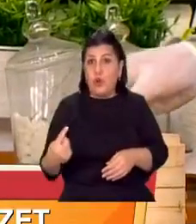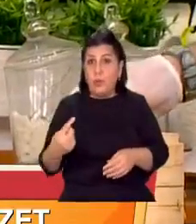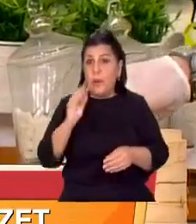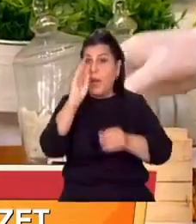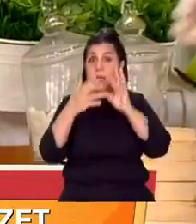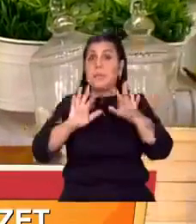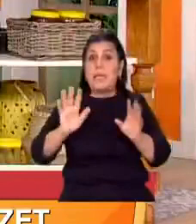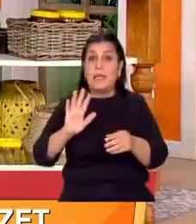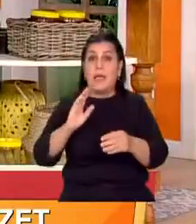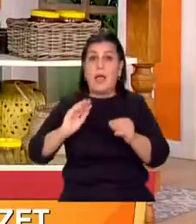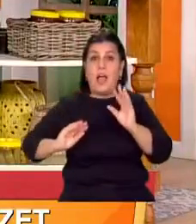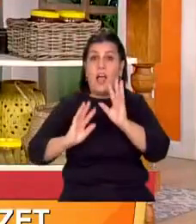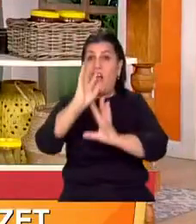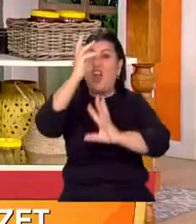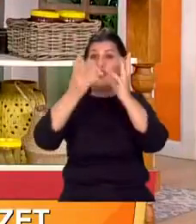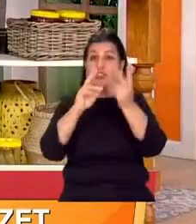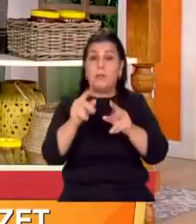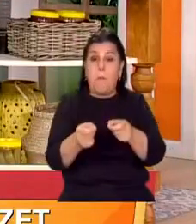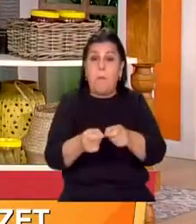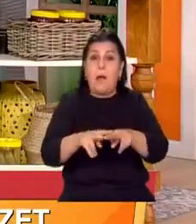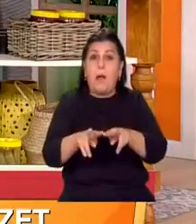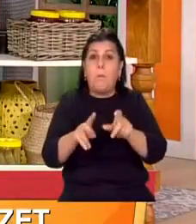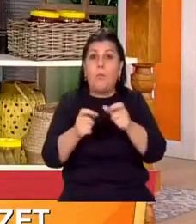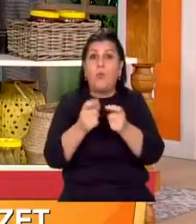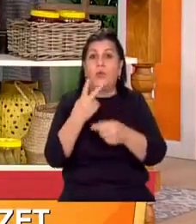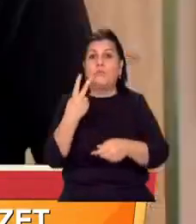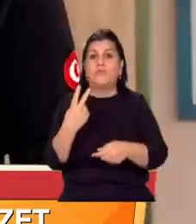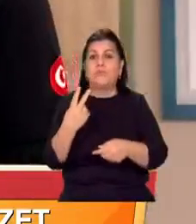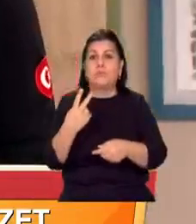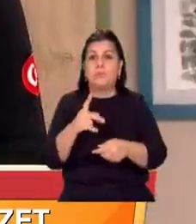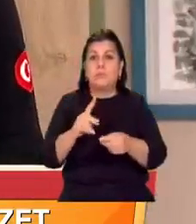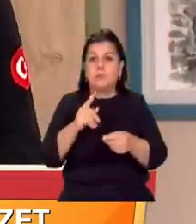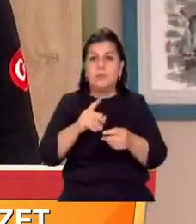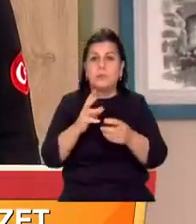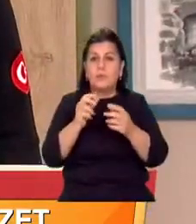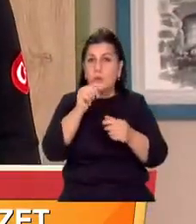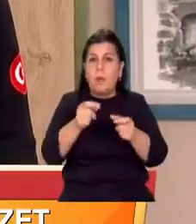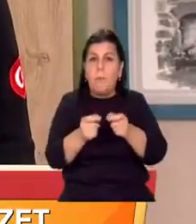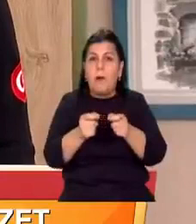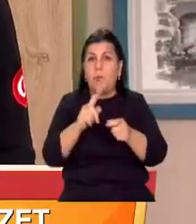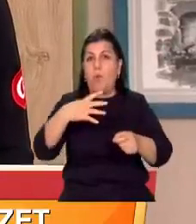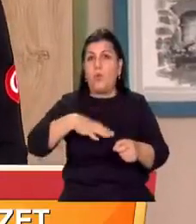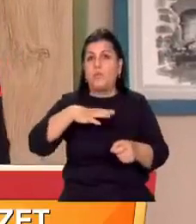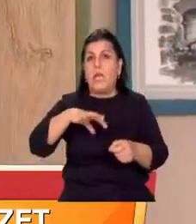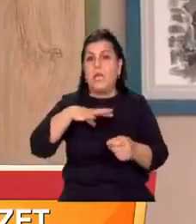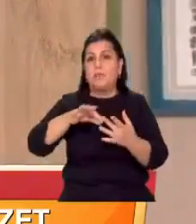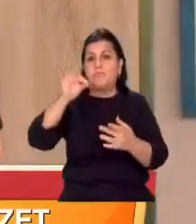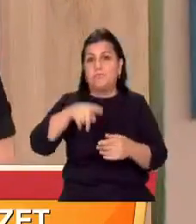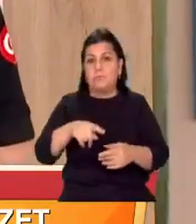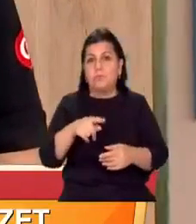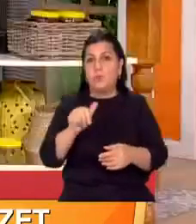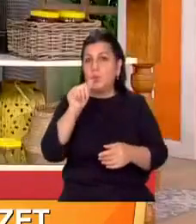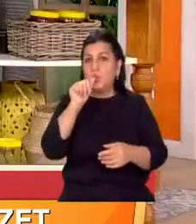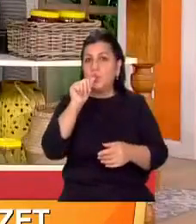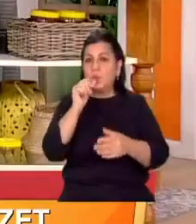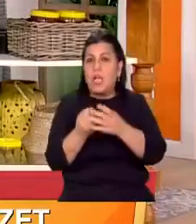bağımlı olması önemli normal olduğu zaman aç ıslandığı zaman dağılıyor Babam da özelliği var biliyorsunuz zaten